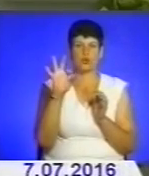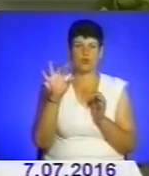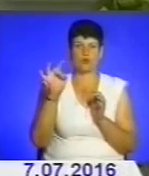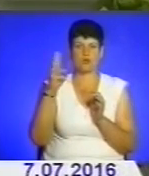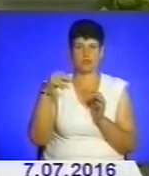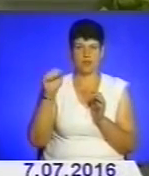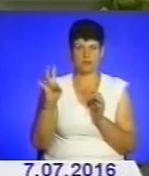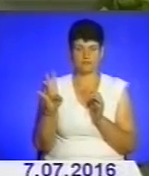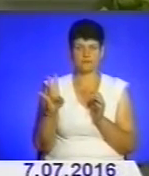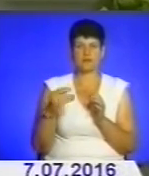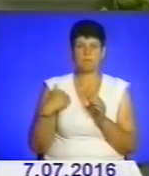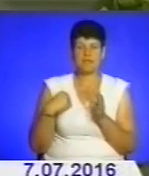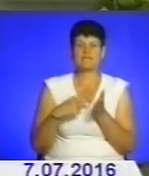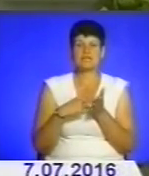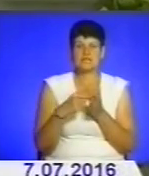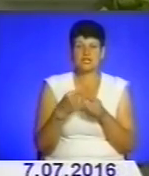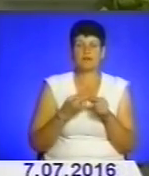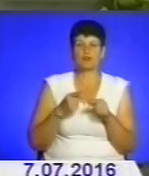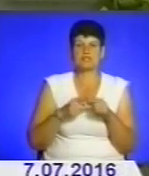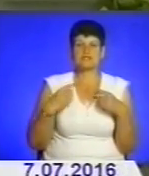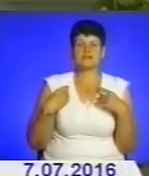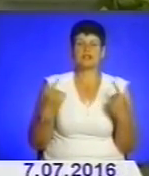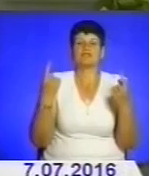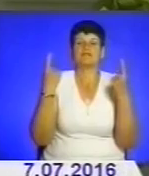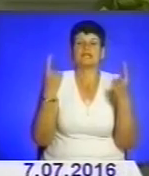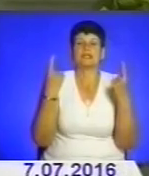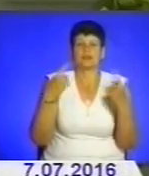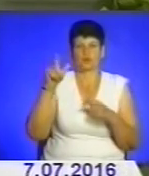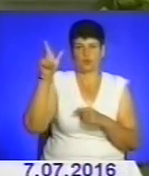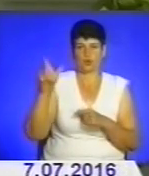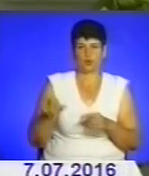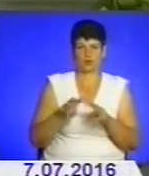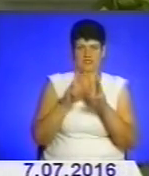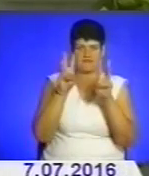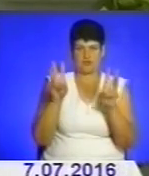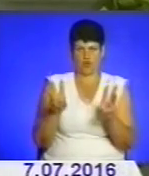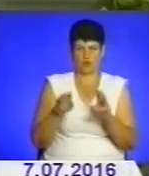свято, таке правдиве, того великого-великого святого Предтечі. І дуже